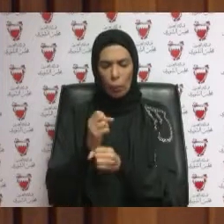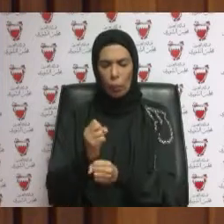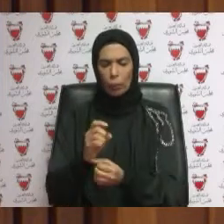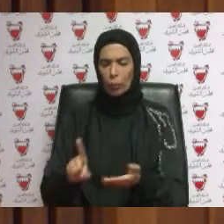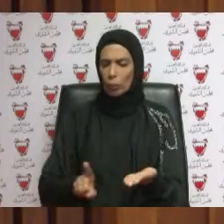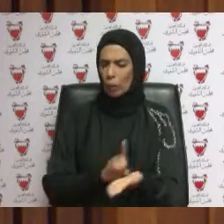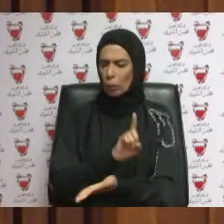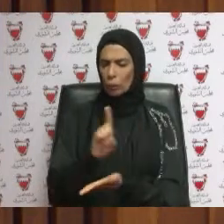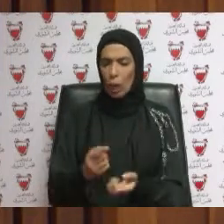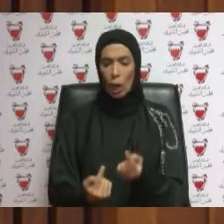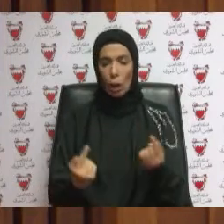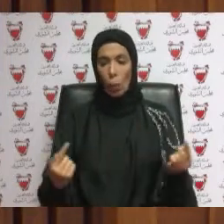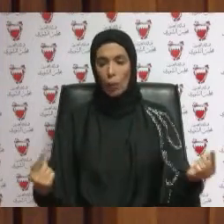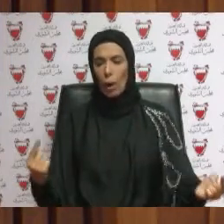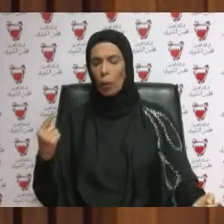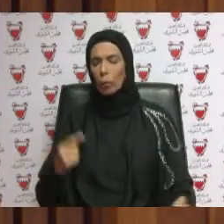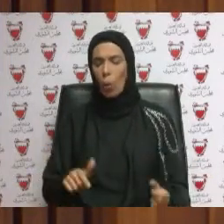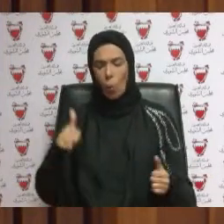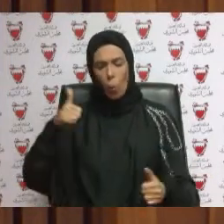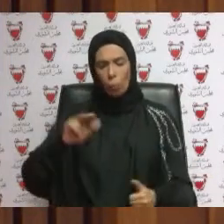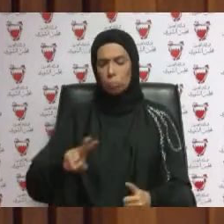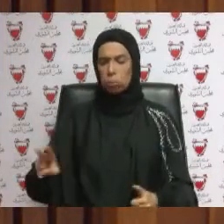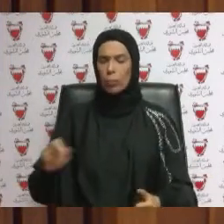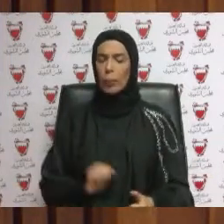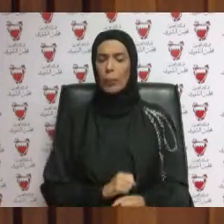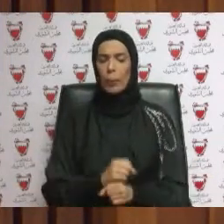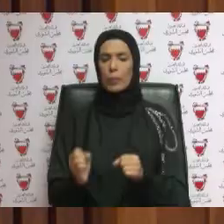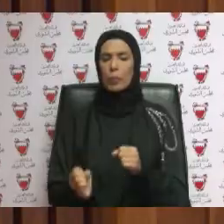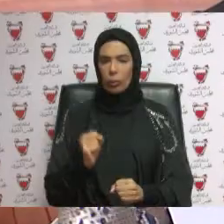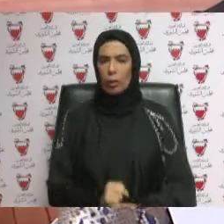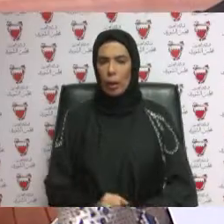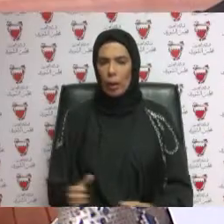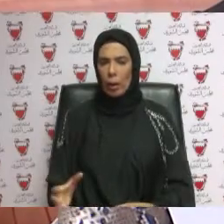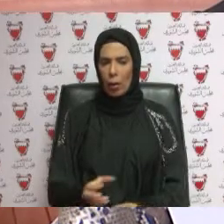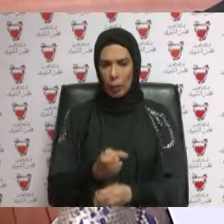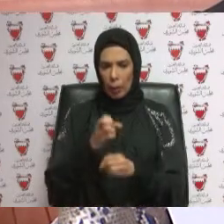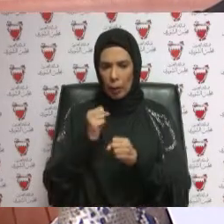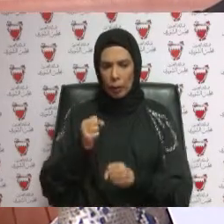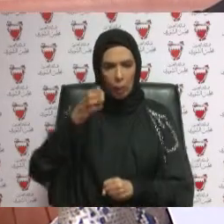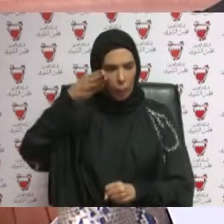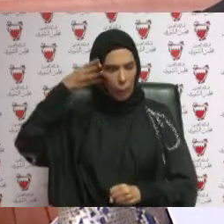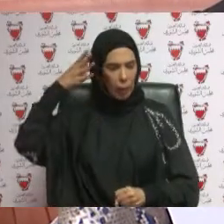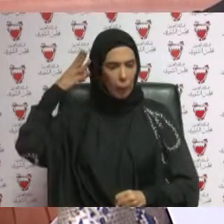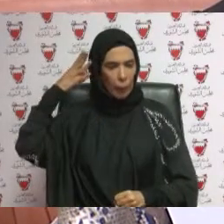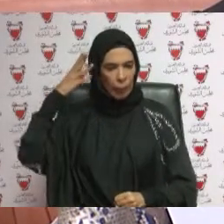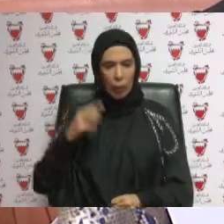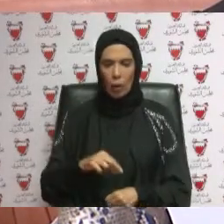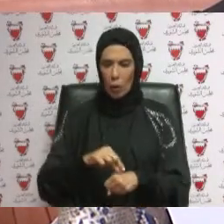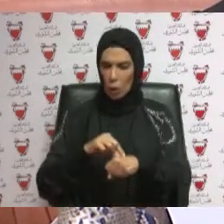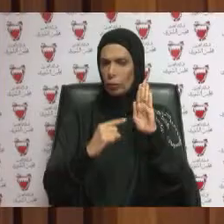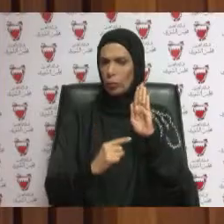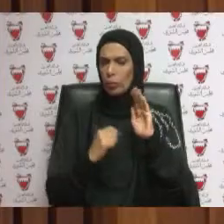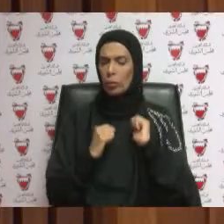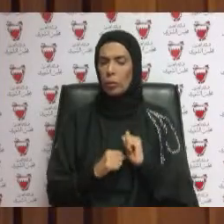الحياة الفطرية، ولذا فإن مشروع القانون المعروض يتوافق مع هذا النص الدستوري، حيث